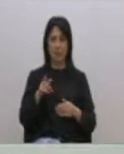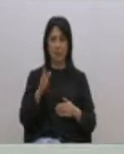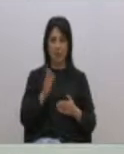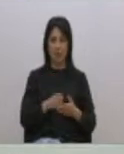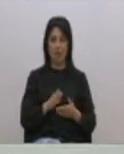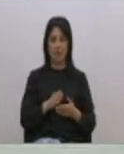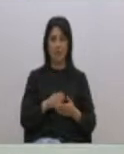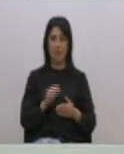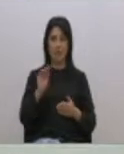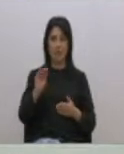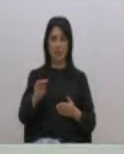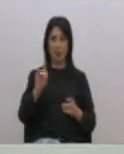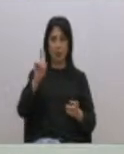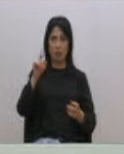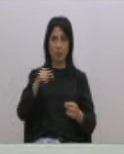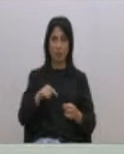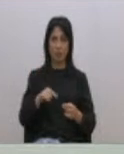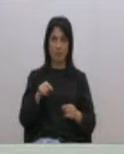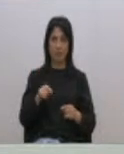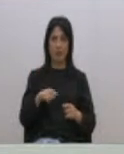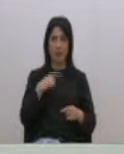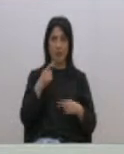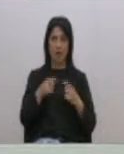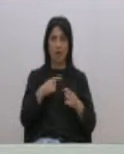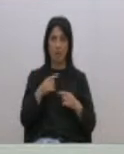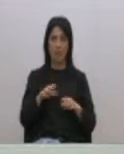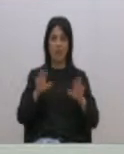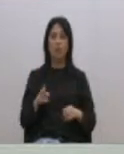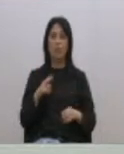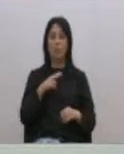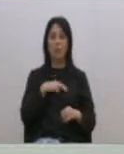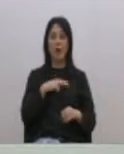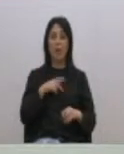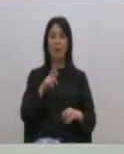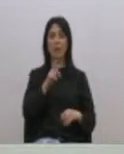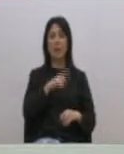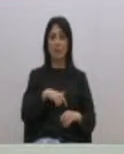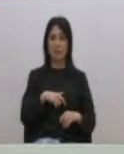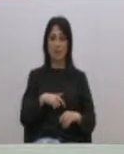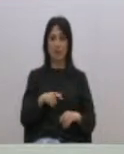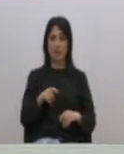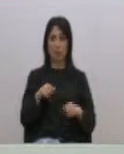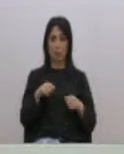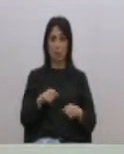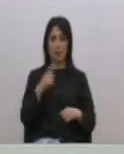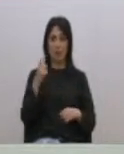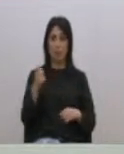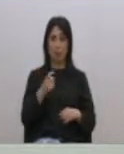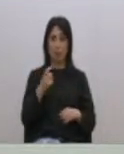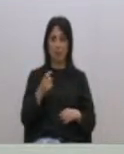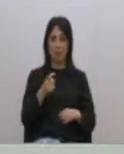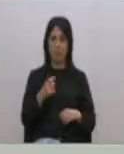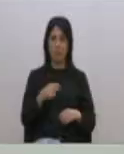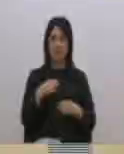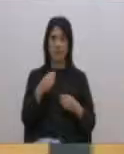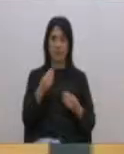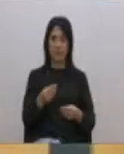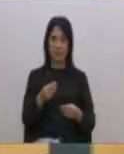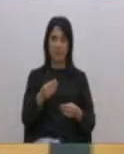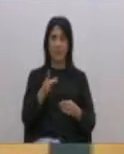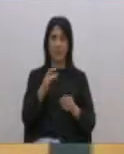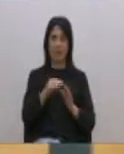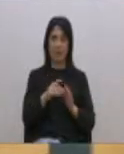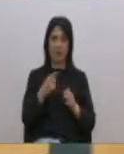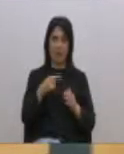ეს ასახული შესაბამისად. აქ ლაპარაკია თავმჯდომარე, ანუ როგორი ამ უფლება მოსილებას იძენს